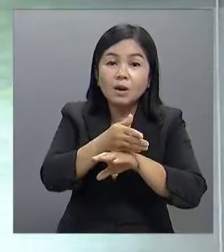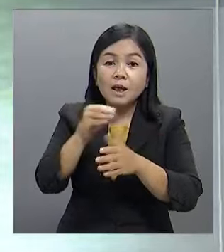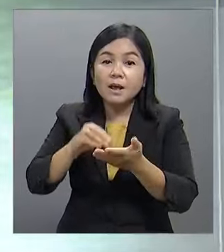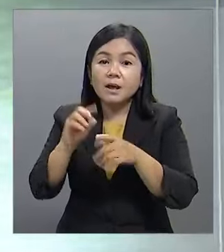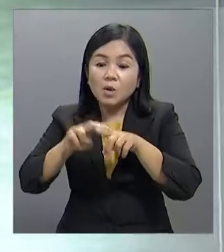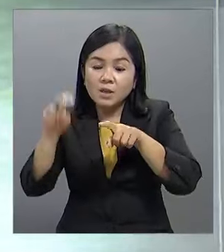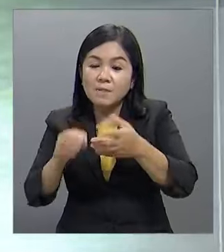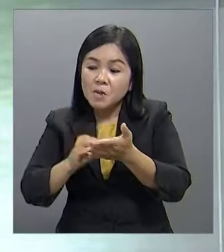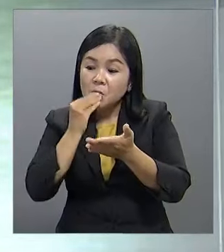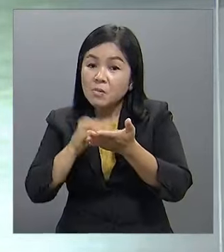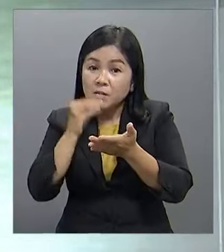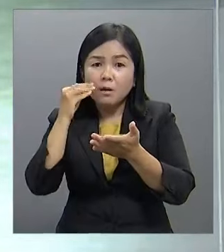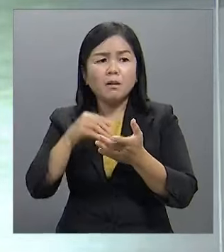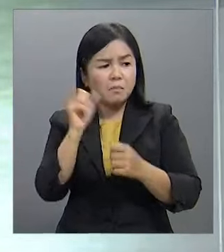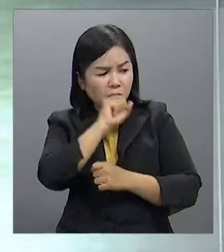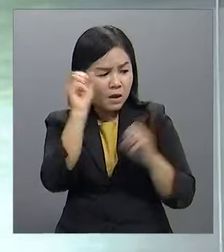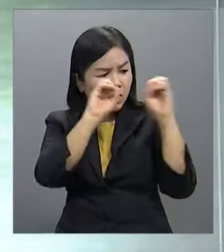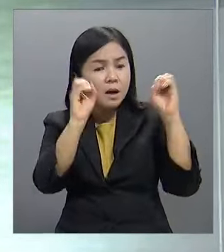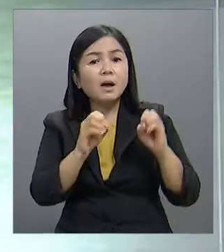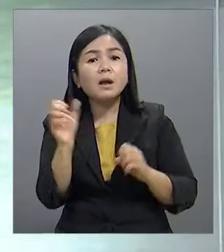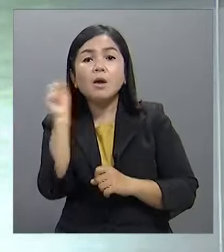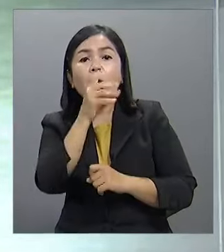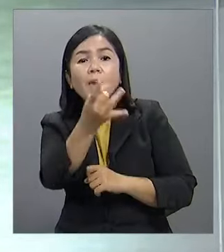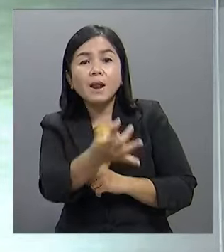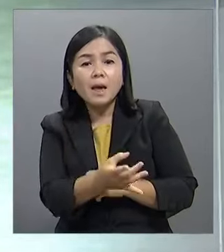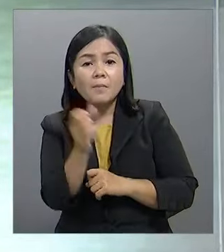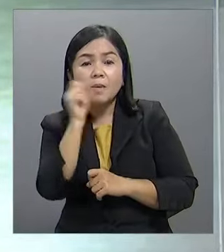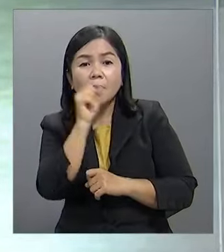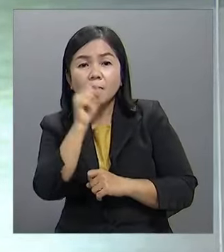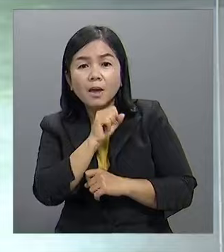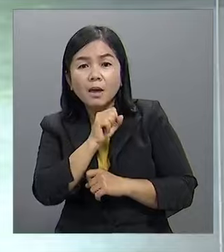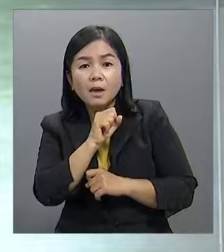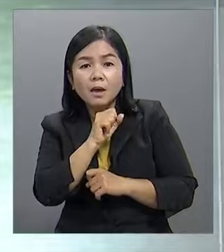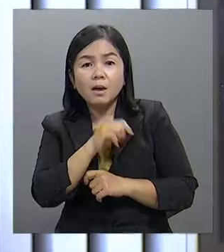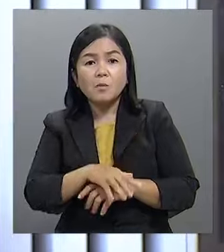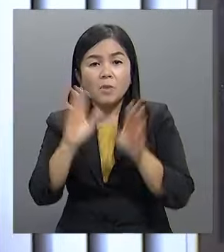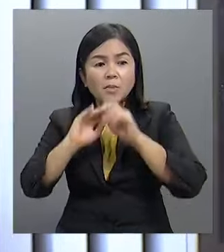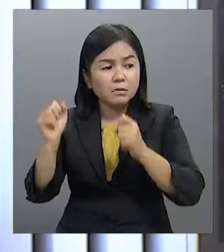ม่รุ่นพี่ไม่มีเพลง ของพี่ร้องแบบไหน ของพี่เป็นยอดเยี่ยมยิ่งใหญ่เกียงไกตึ้งตึ้ง